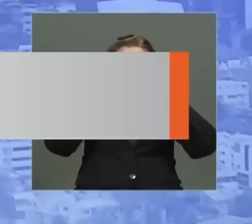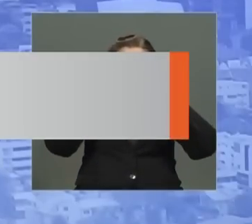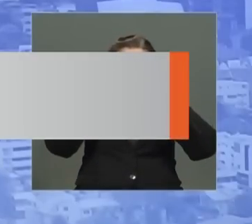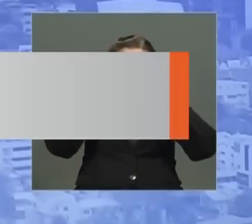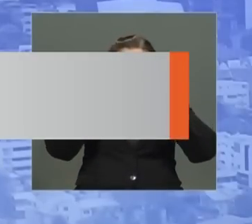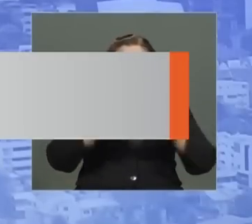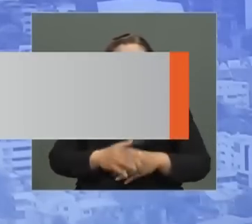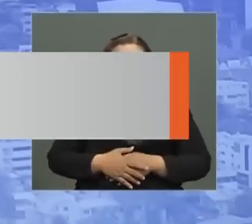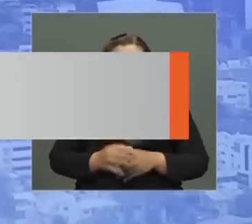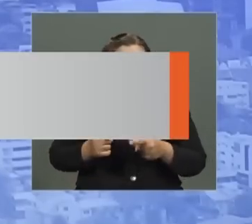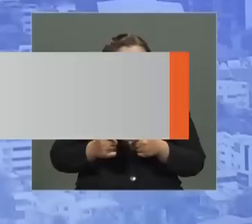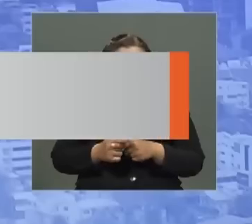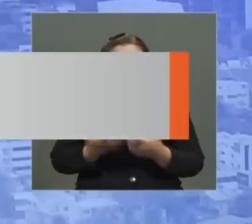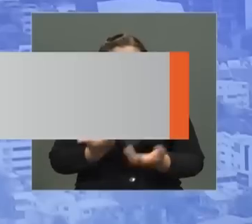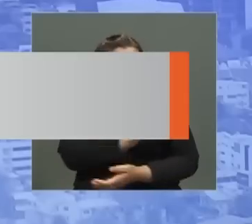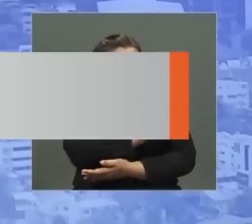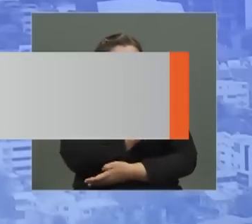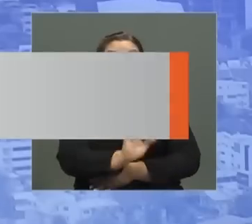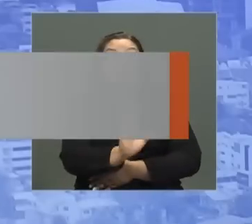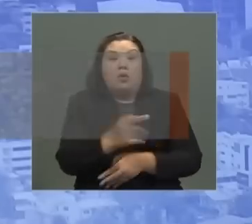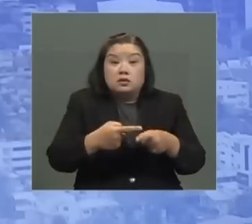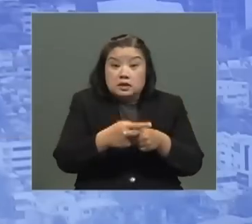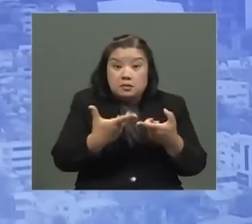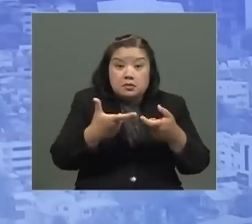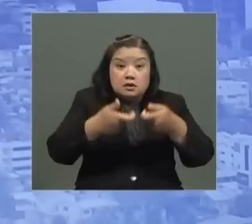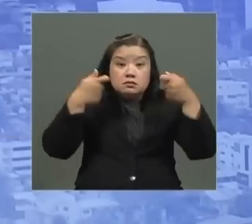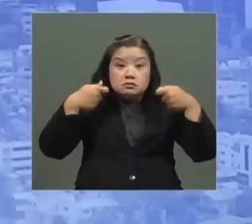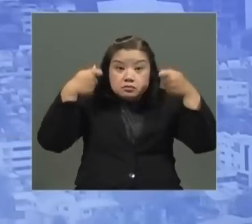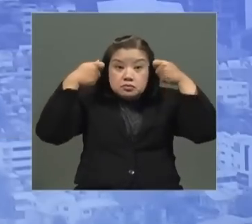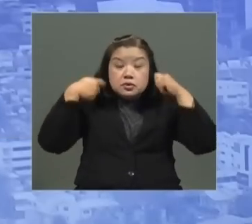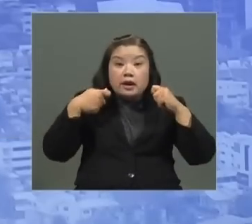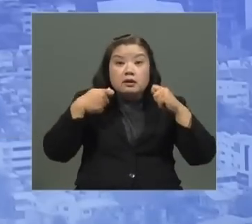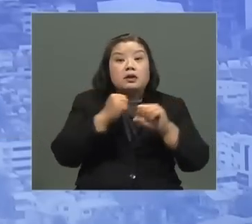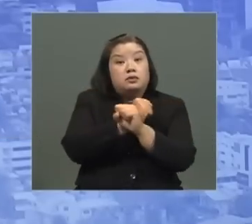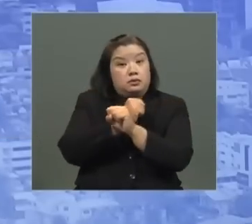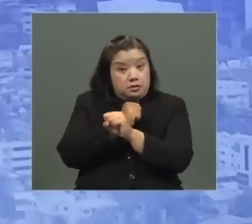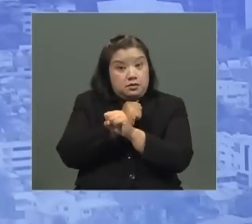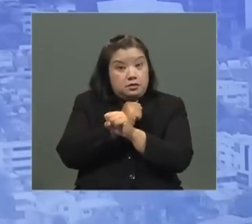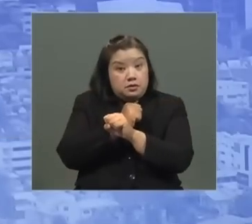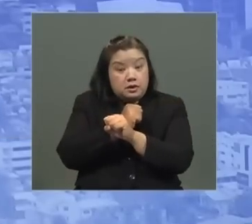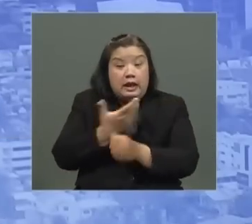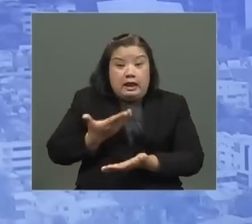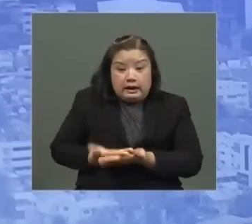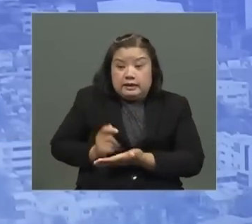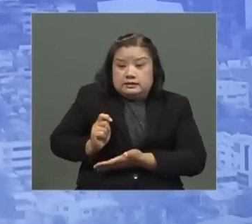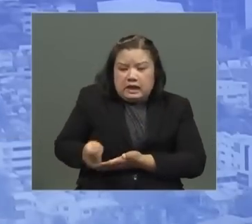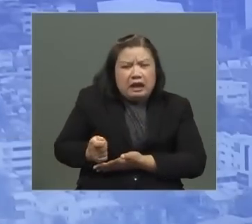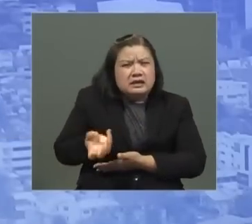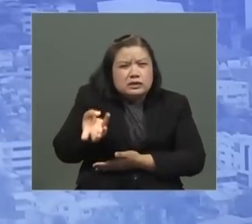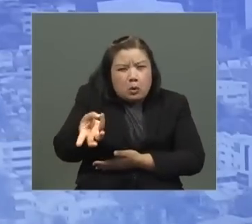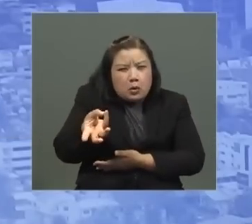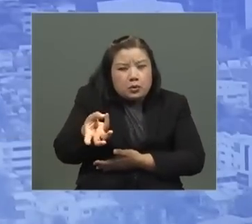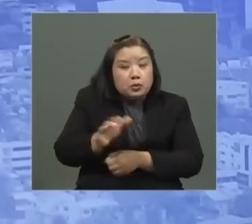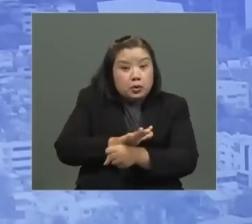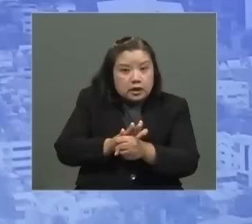ต้องรอไม่ต้องเจ็บตัวโดยซ้ำนะครับในการที่ต้องฉีดวัคซีนแล้วก็ใช้ steamสตางค์น้อยมากนี่คือสิ่งที่